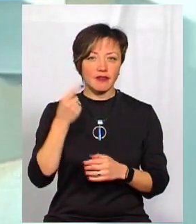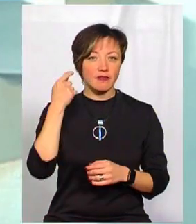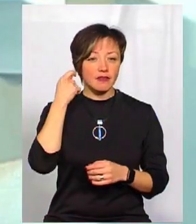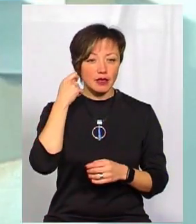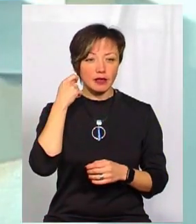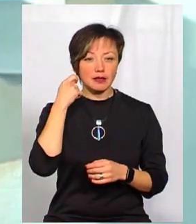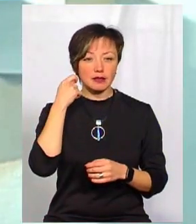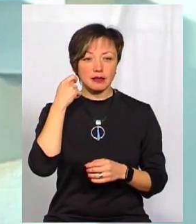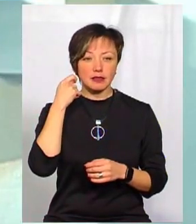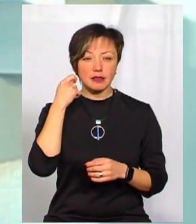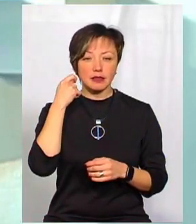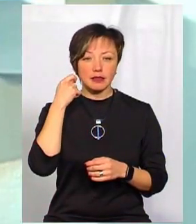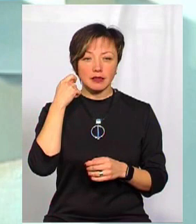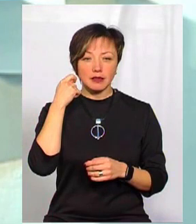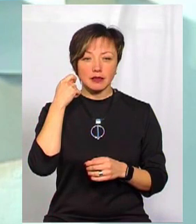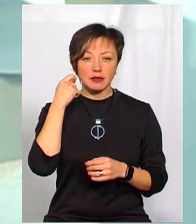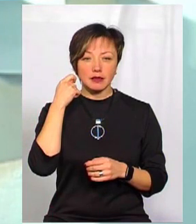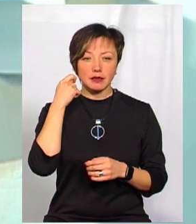він піклується про